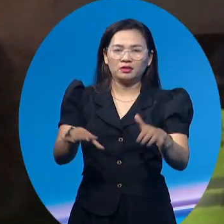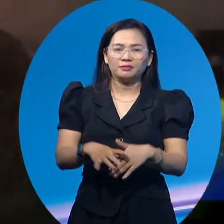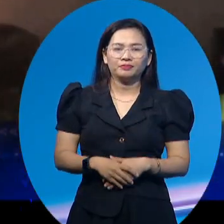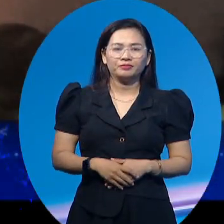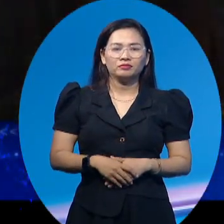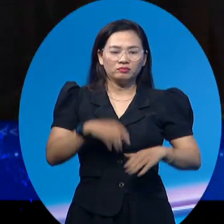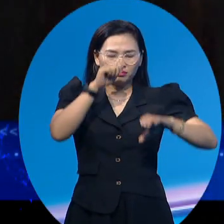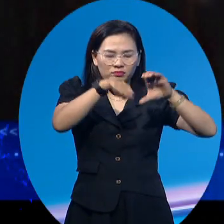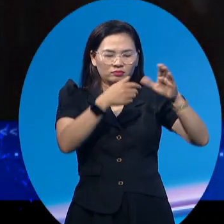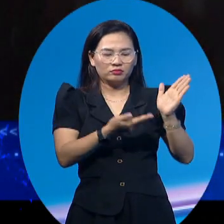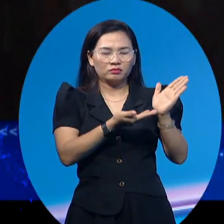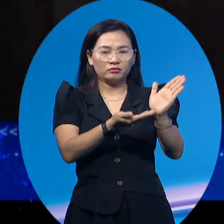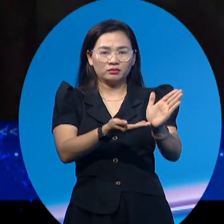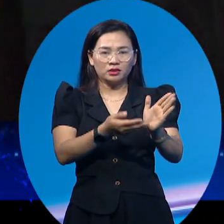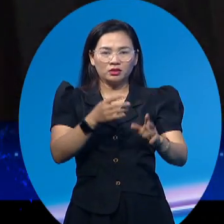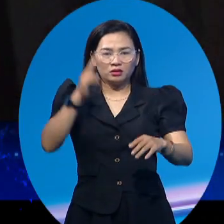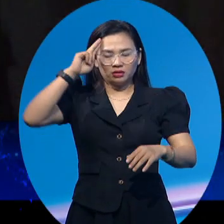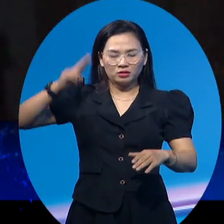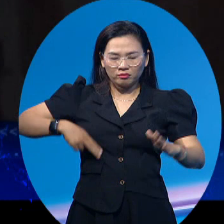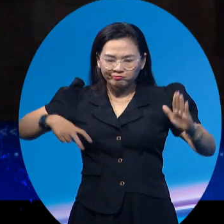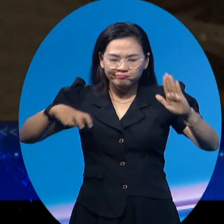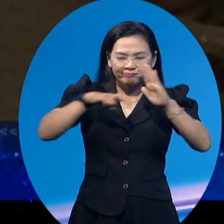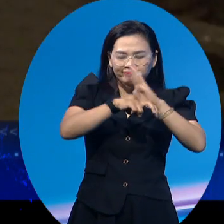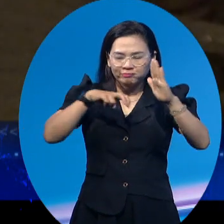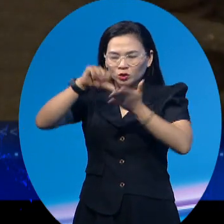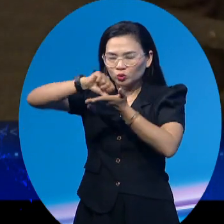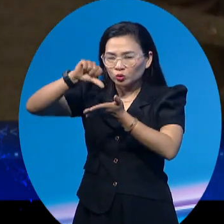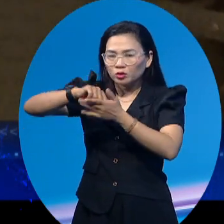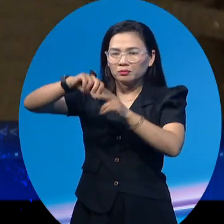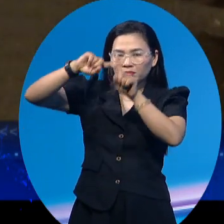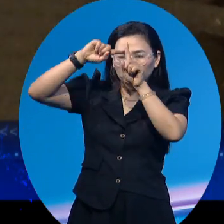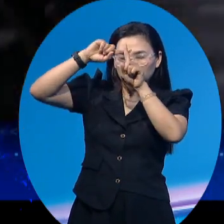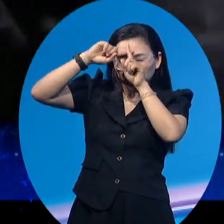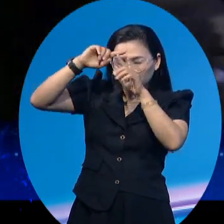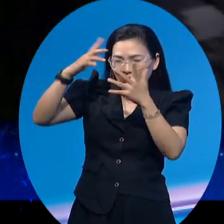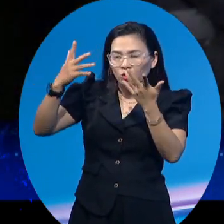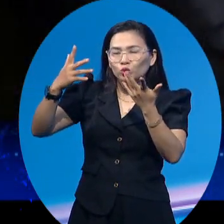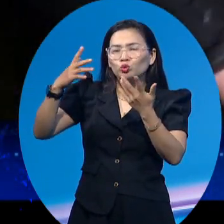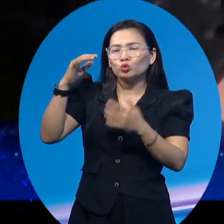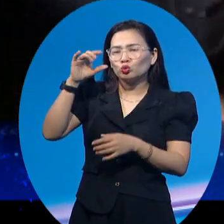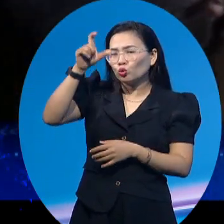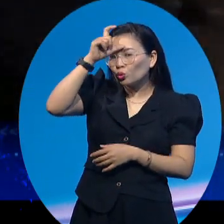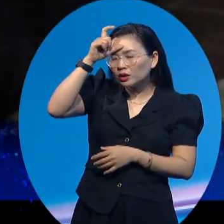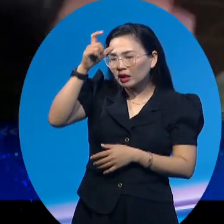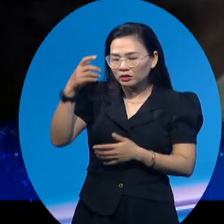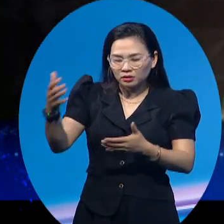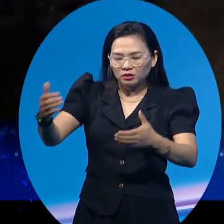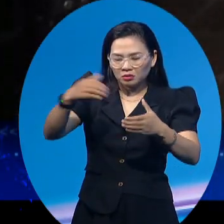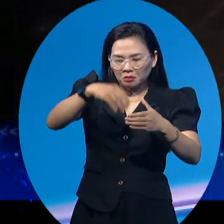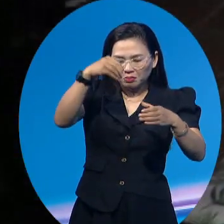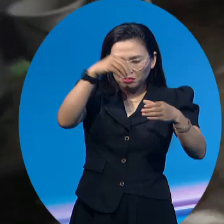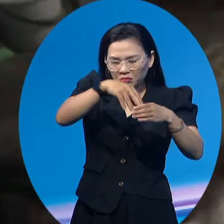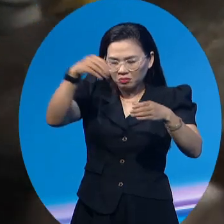Đoạn phim cho thấy cảnh sát đột kích vào các ngôi nhà, trung tâm thú y và cửa hàng thú nuôi, bắt giữ các nghi phạm và đưa động vật vào các lồng riêng